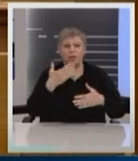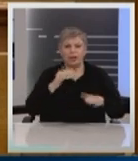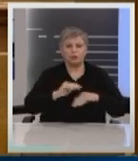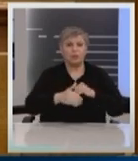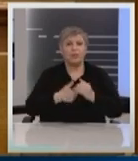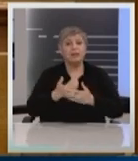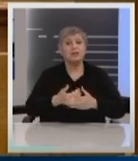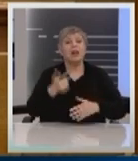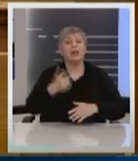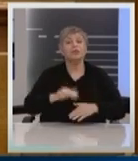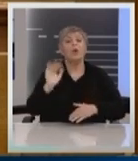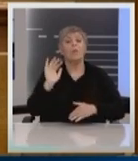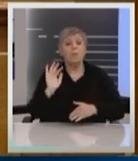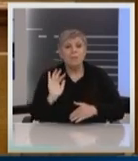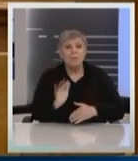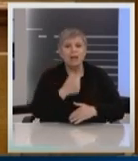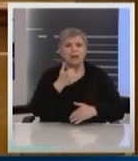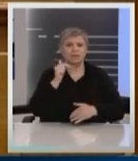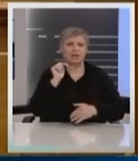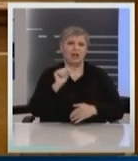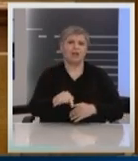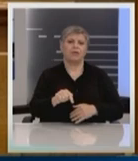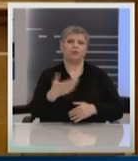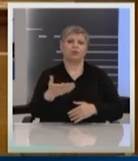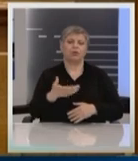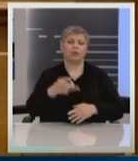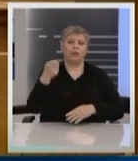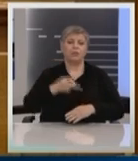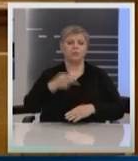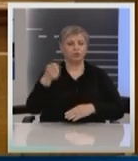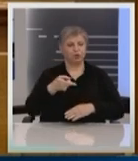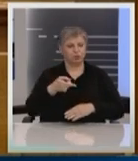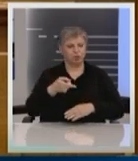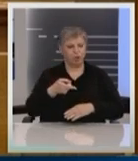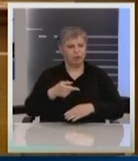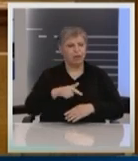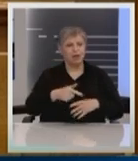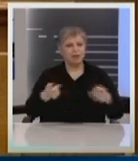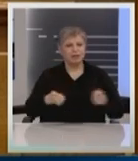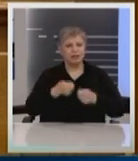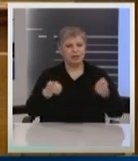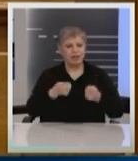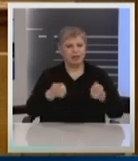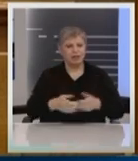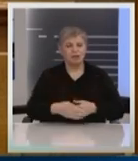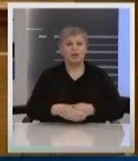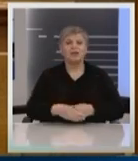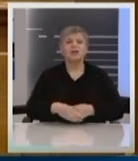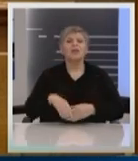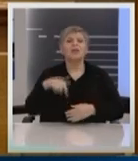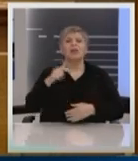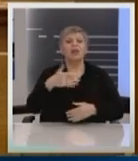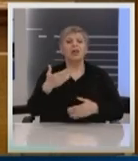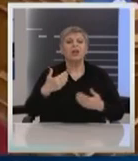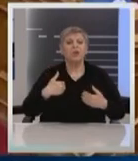πέρασε το φίλο στα 15 την αλλαγή, κύριε Καμένε. Πώς? Όχι, δεν ξέρω τι θα κάνουμε. Μιλήστε μετά ό,τι όση